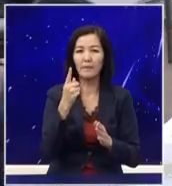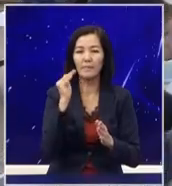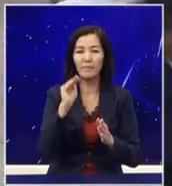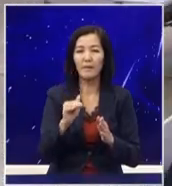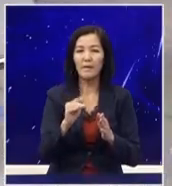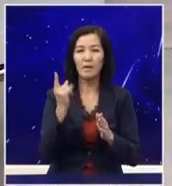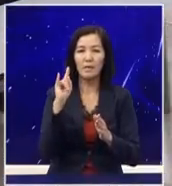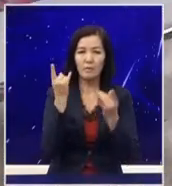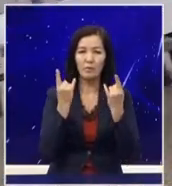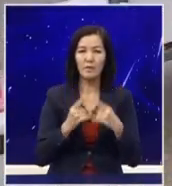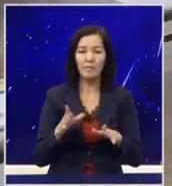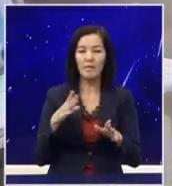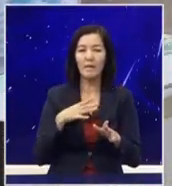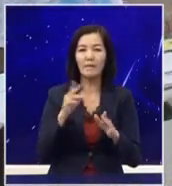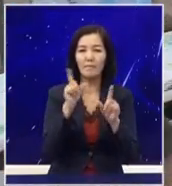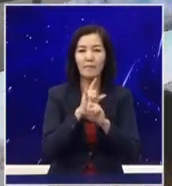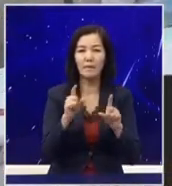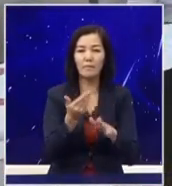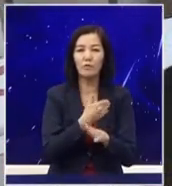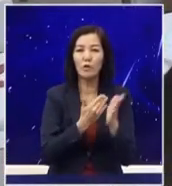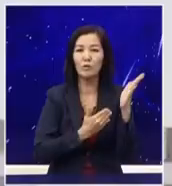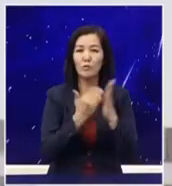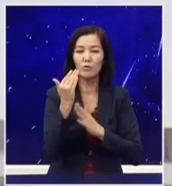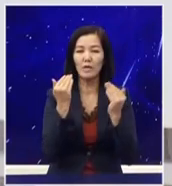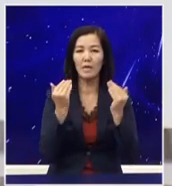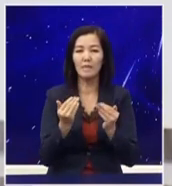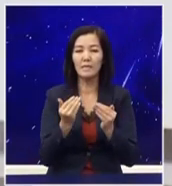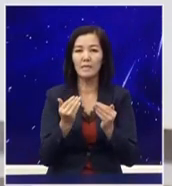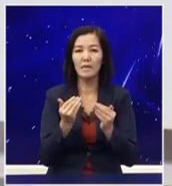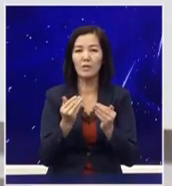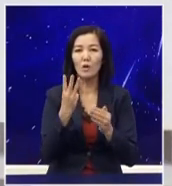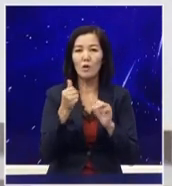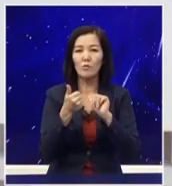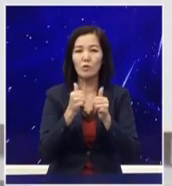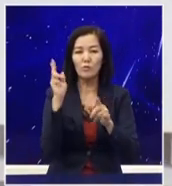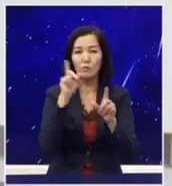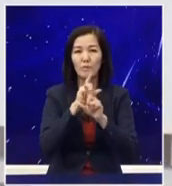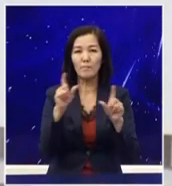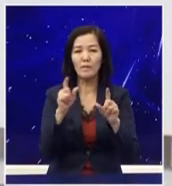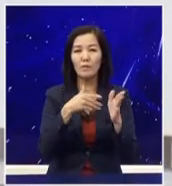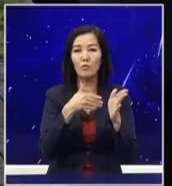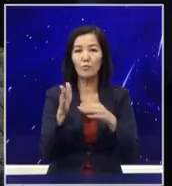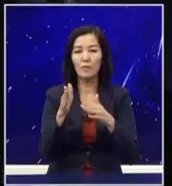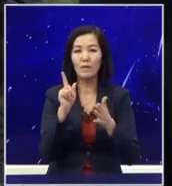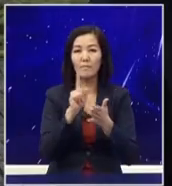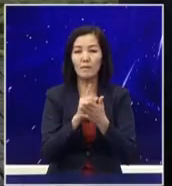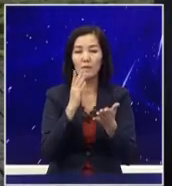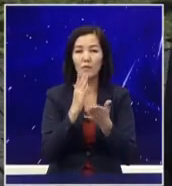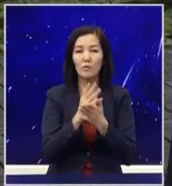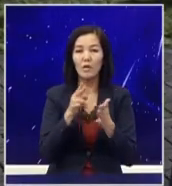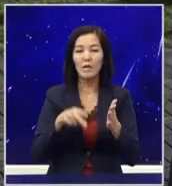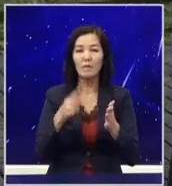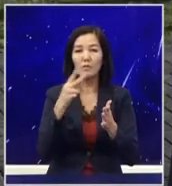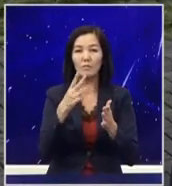дүние есігін ашады. Тиісінше мектепке сұраныс өсті. Қазір алда шауылсымды білім нысандар қатарын жою міндеті тұр. Ол үшін